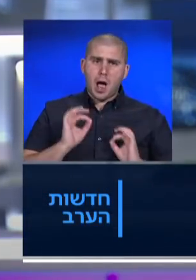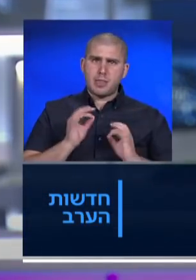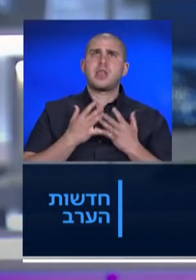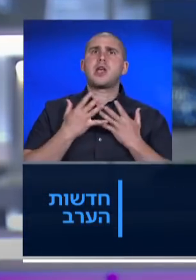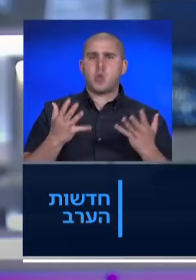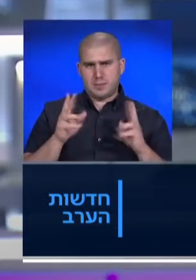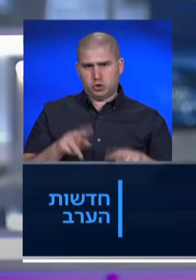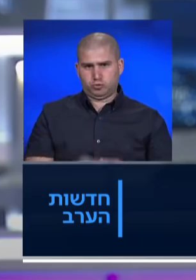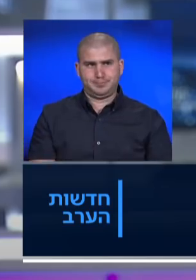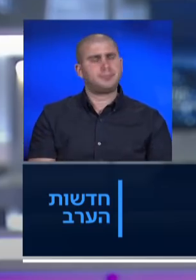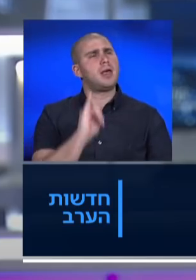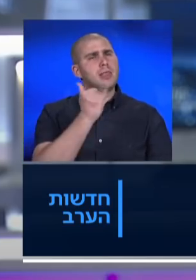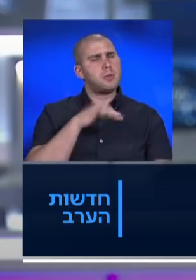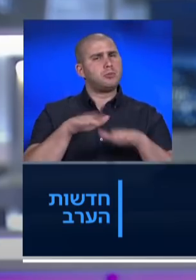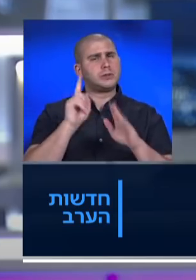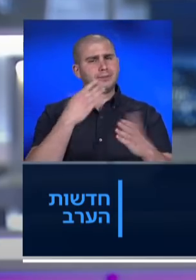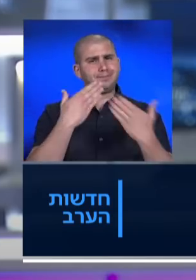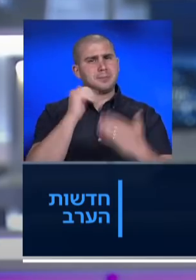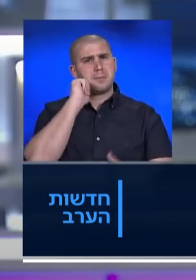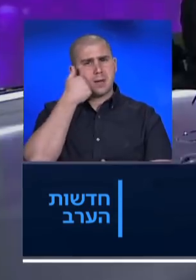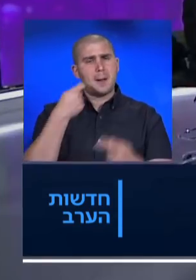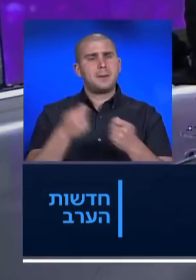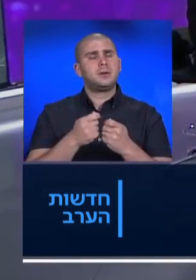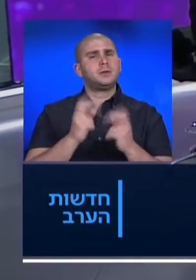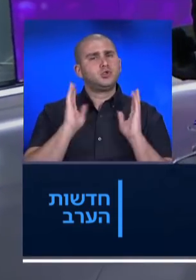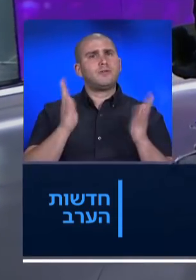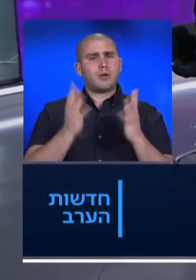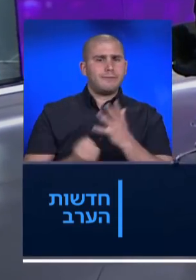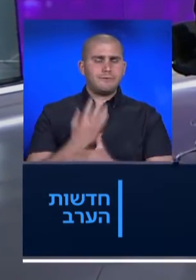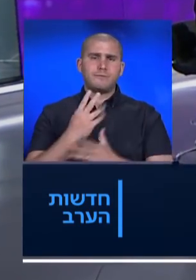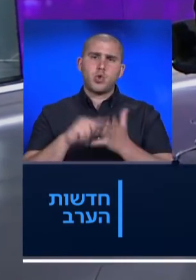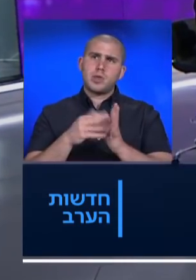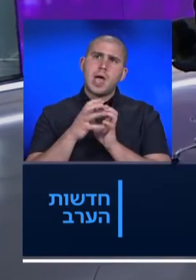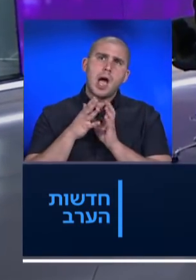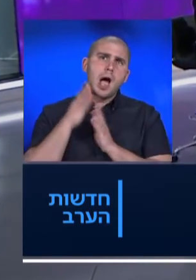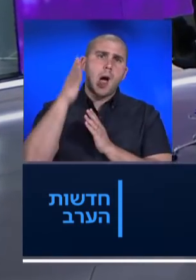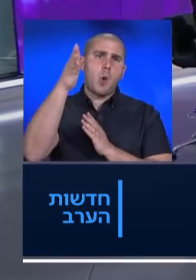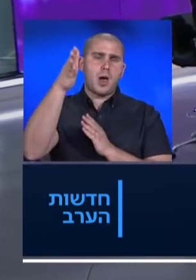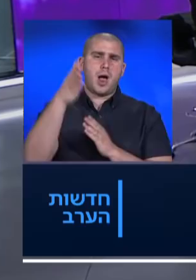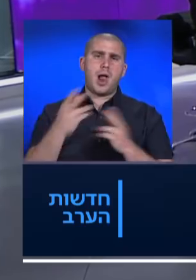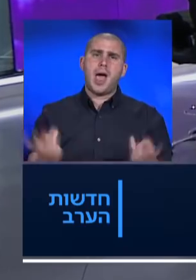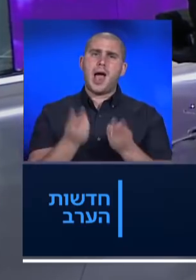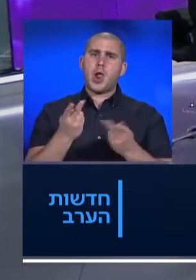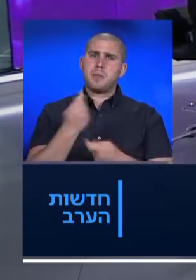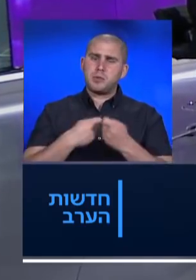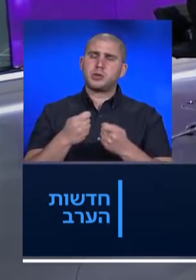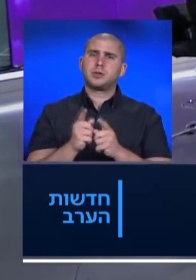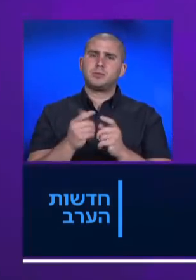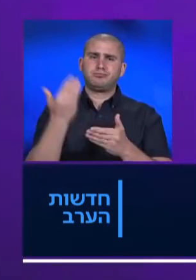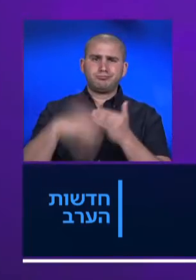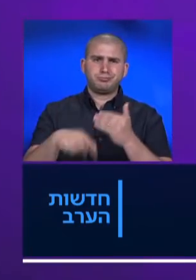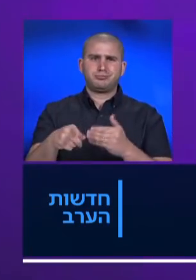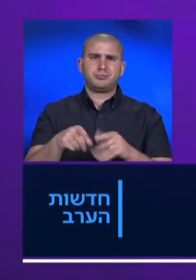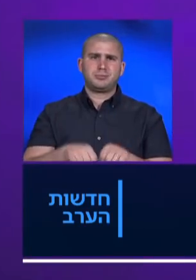הממשלה אמורה להתכנס מחר לגבש סוף סוף תוכנית ארוכת טווח להקלות במשק, ליציאה מההסגר, והפערים והמחלוקות בין משרד